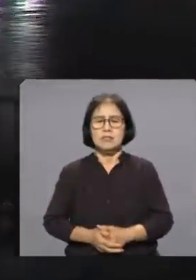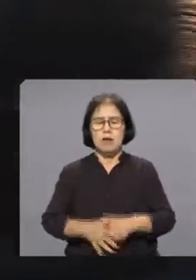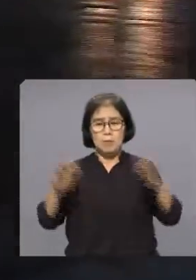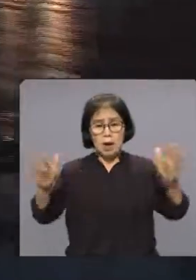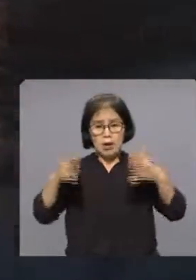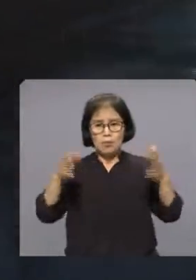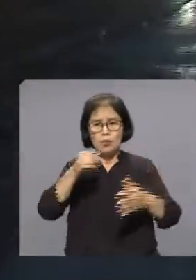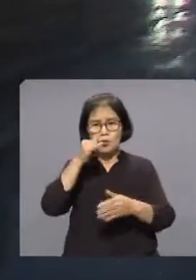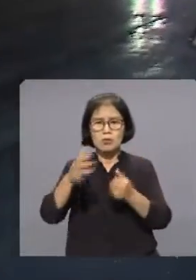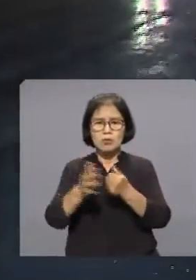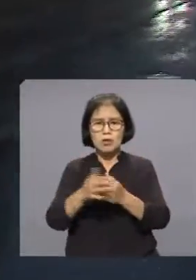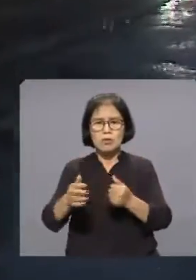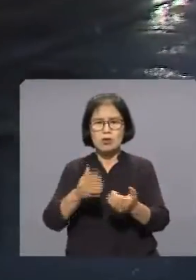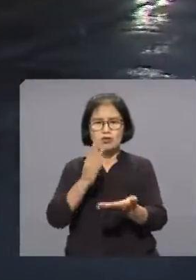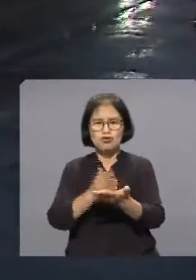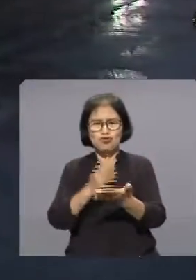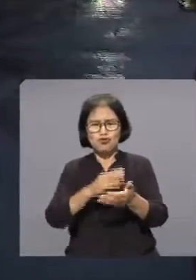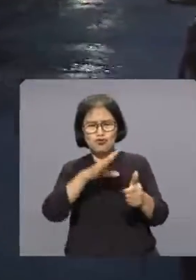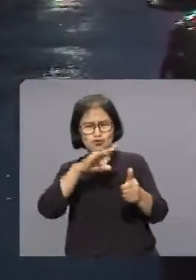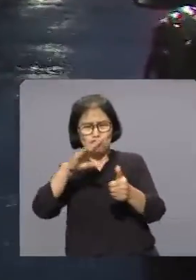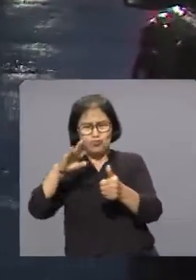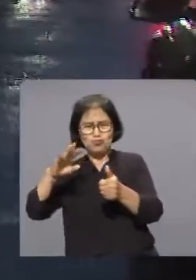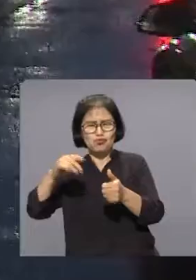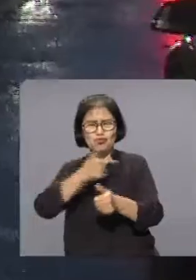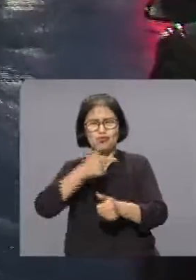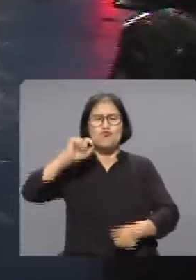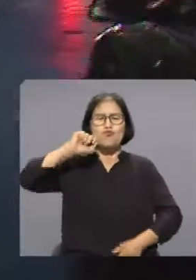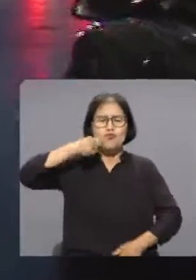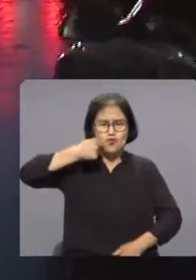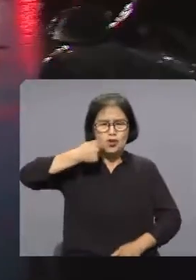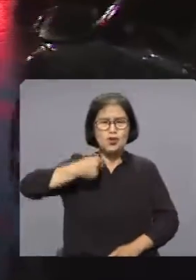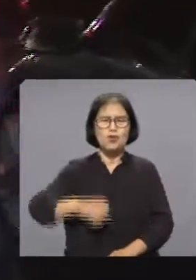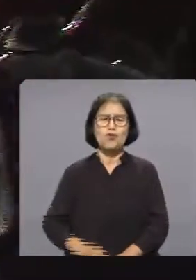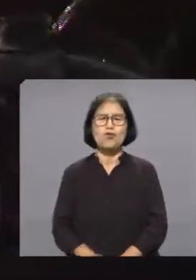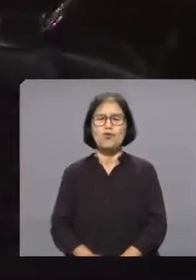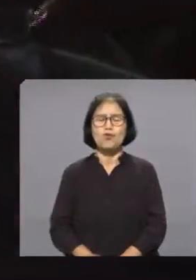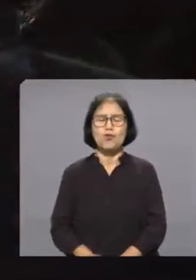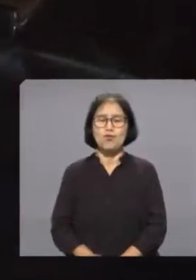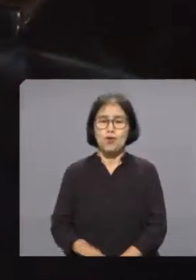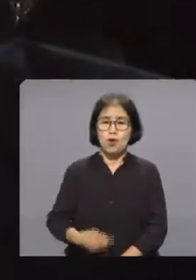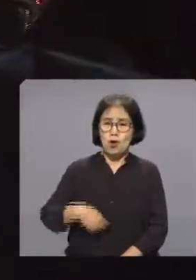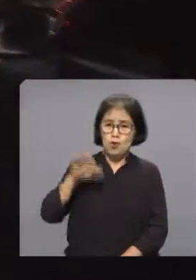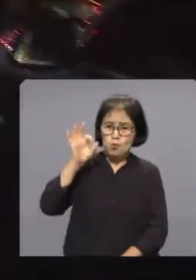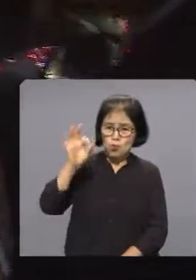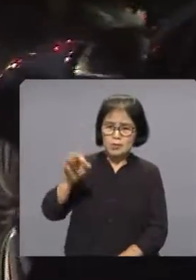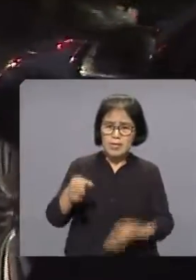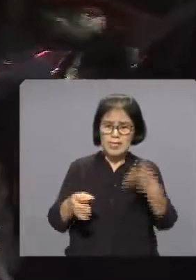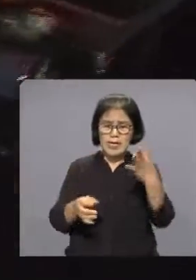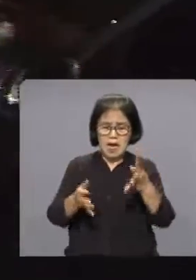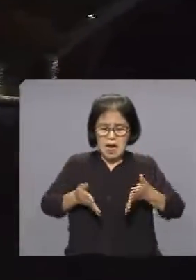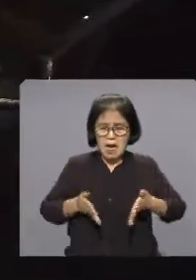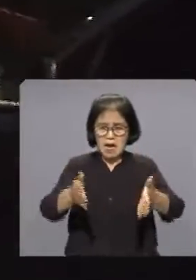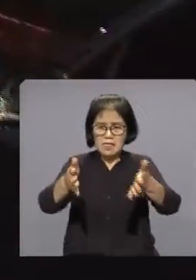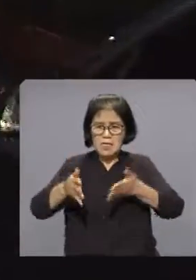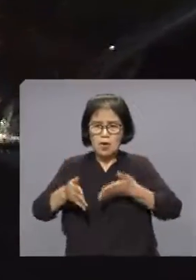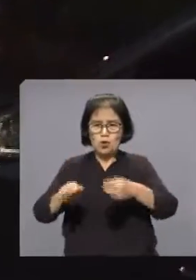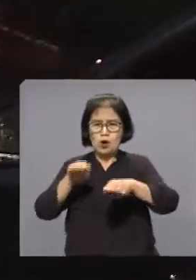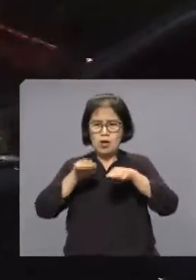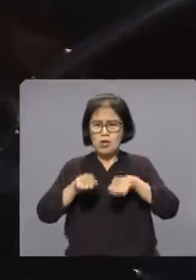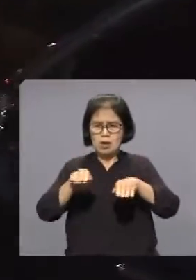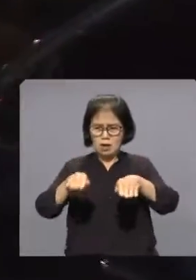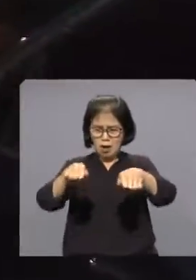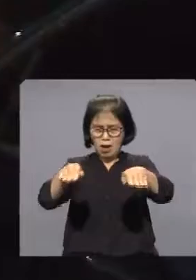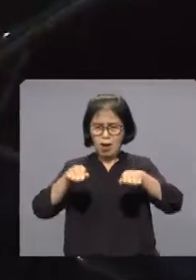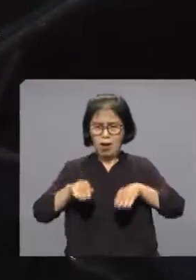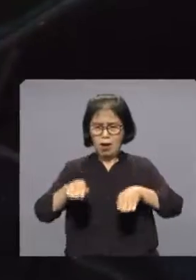있어서 뉴스 준비하기가 매우 힘들 정도입니다. 저기 보시면 4차로에 차량들이 쭉 서 있는 거